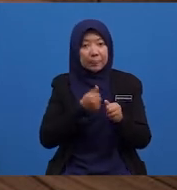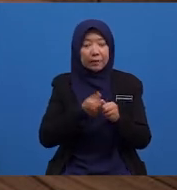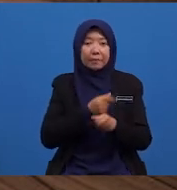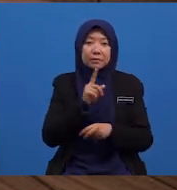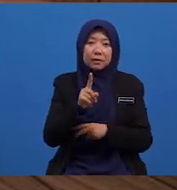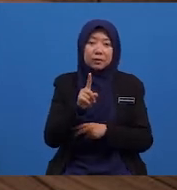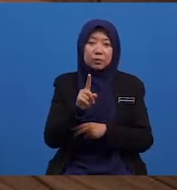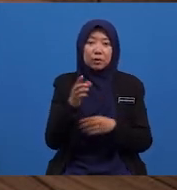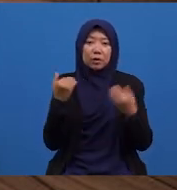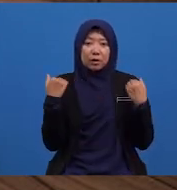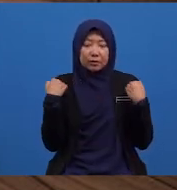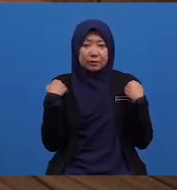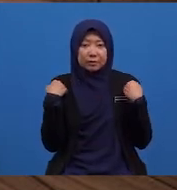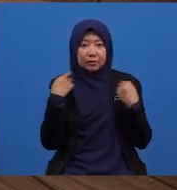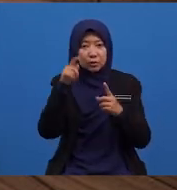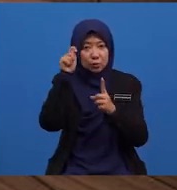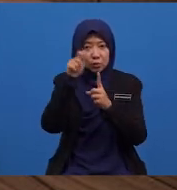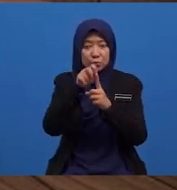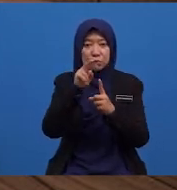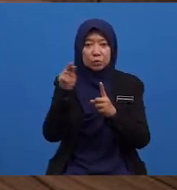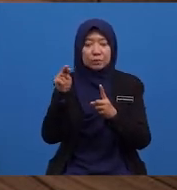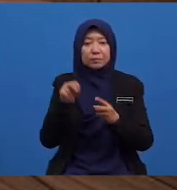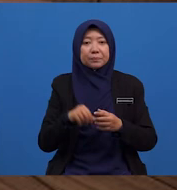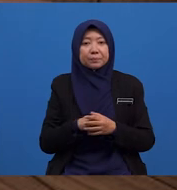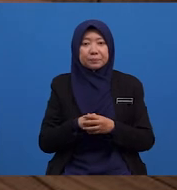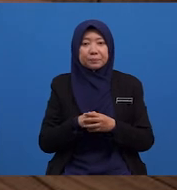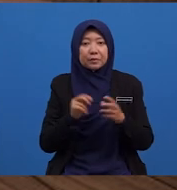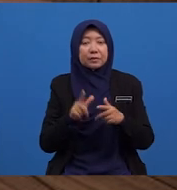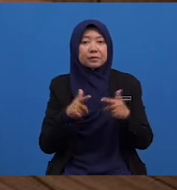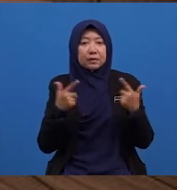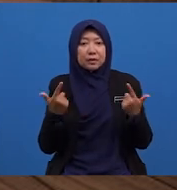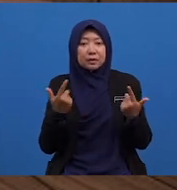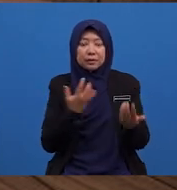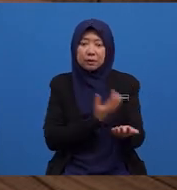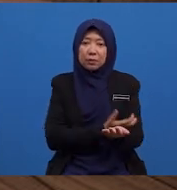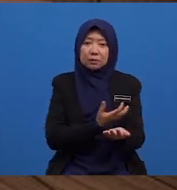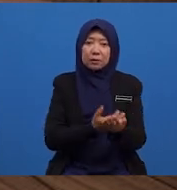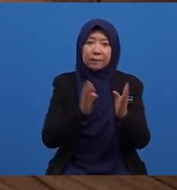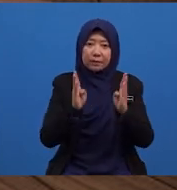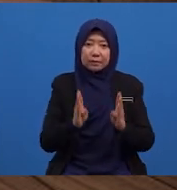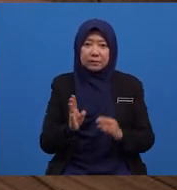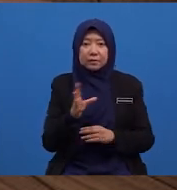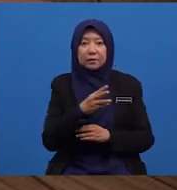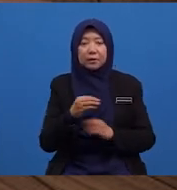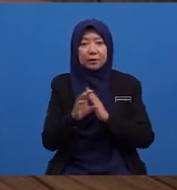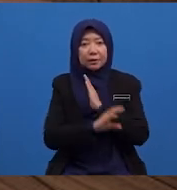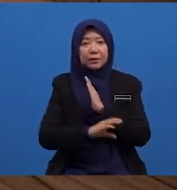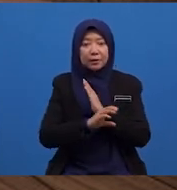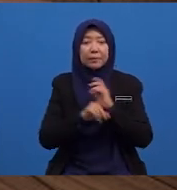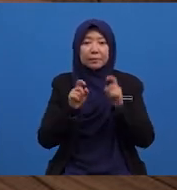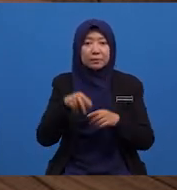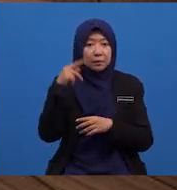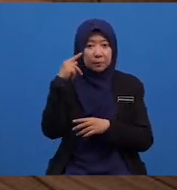satunya mempunyai sifat dan tujuan tertentu. Selain menjadi warisan bangsa dan negara yang perlu